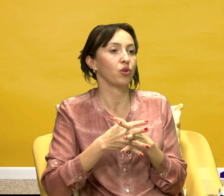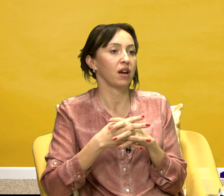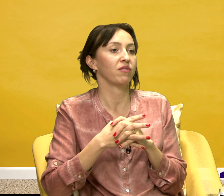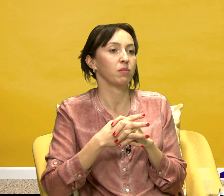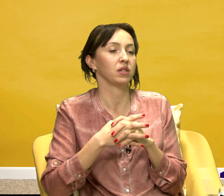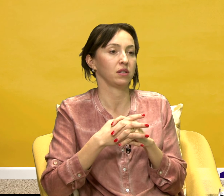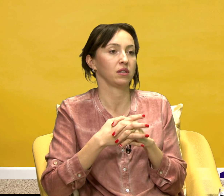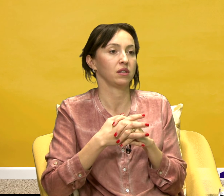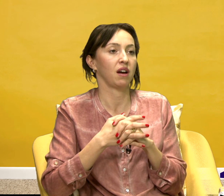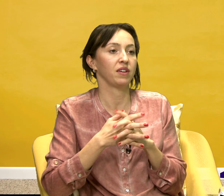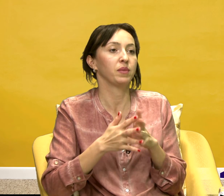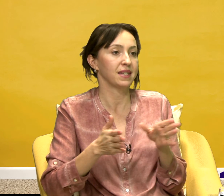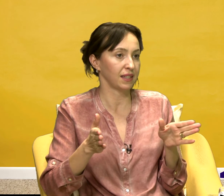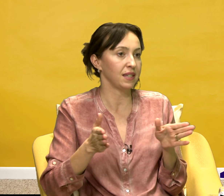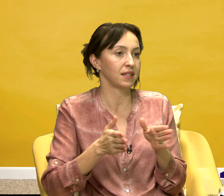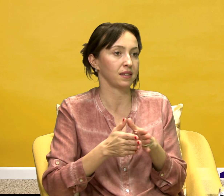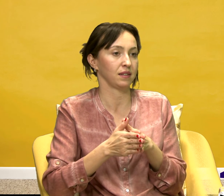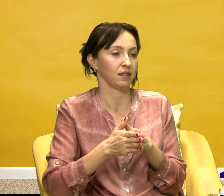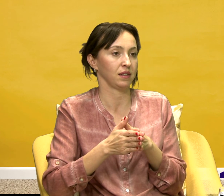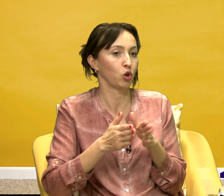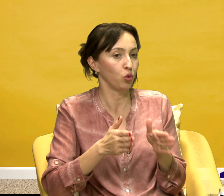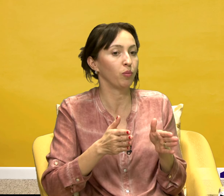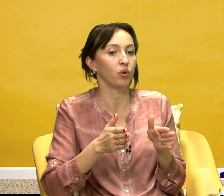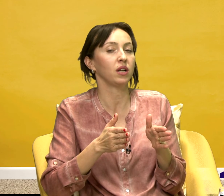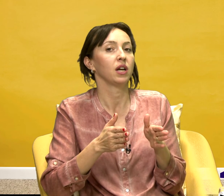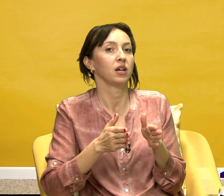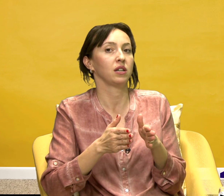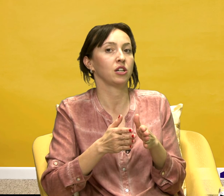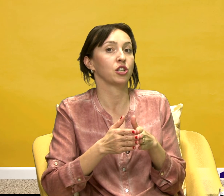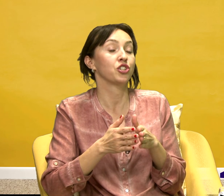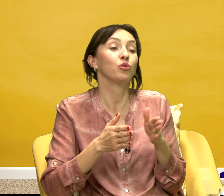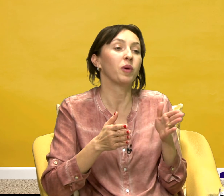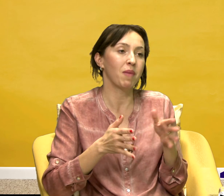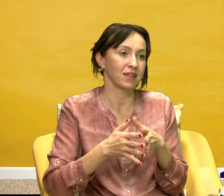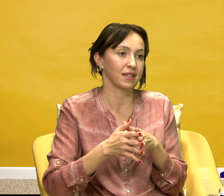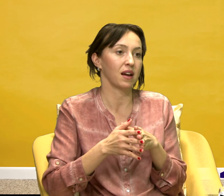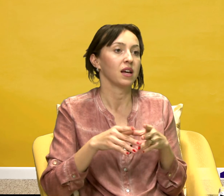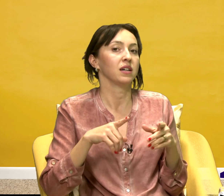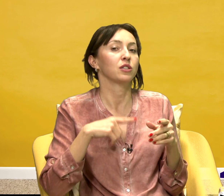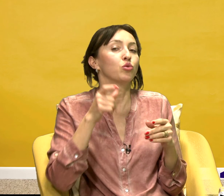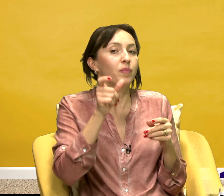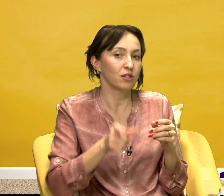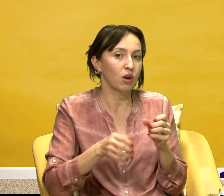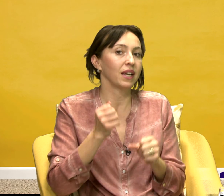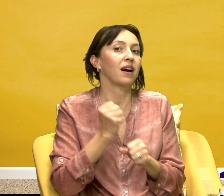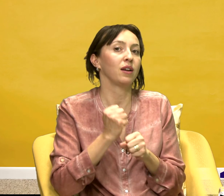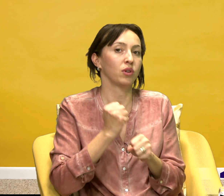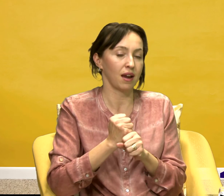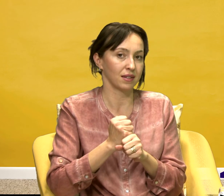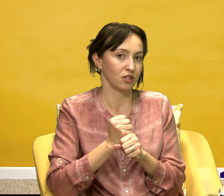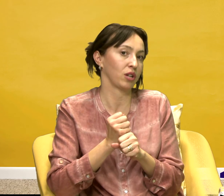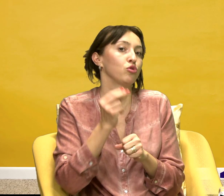fiecare joi avem deschis clubul și după masa. Sunt persoane